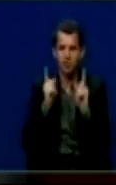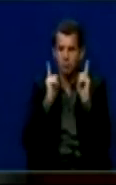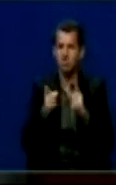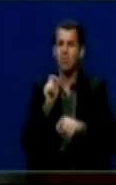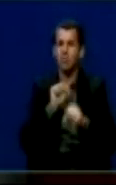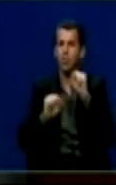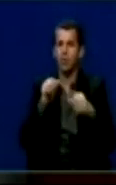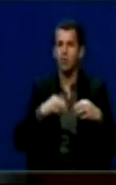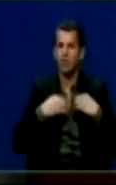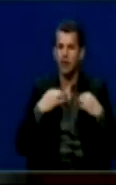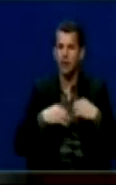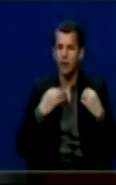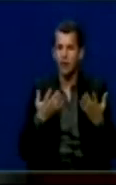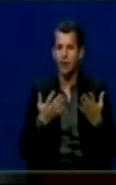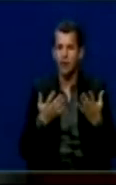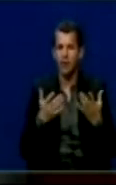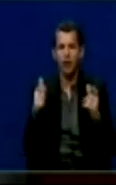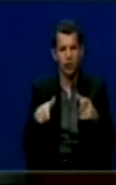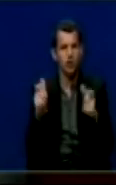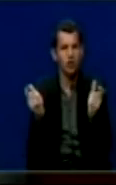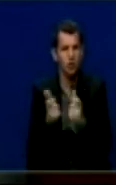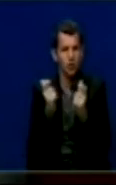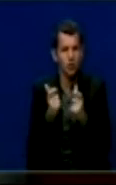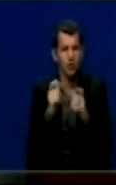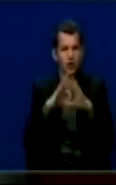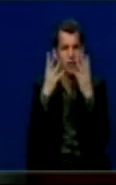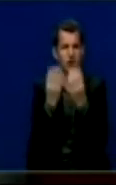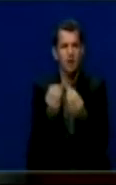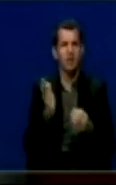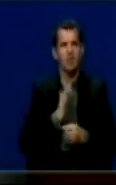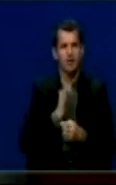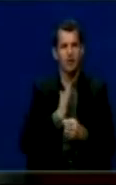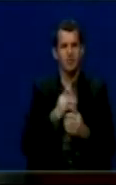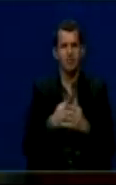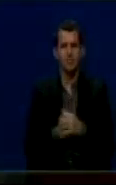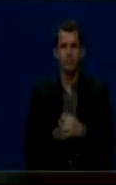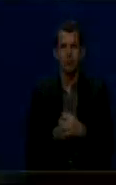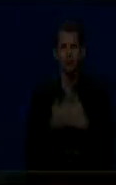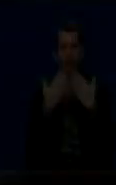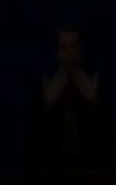shëndetit të kësaj kategorie të shoqërisë nga ky kërcënim shumë serioz. Faleminderit.